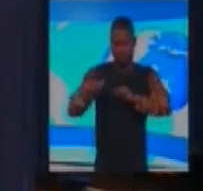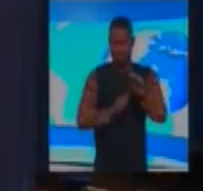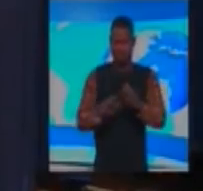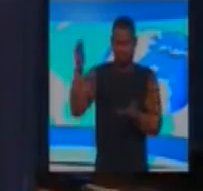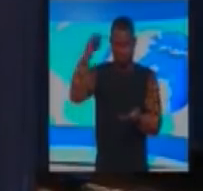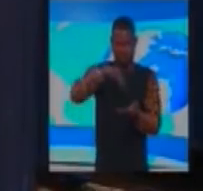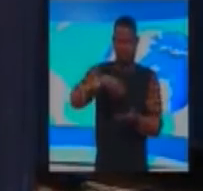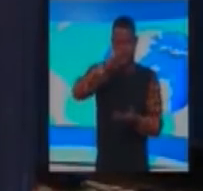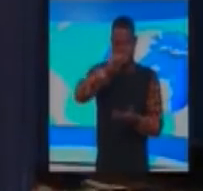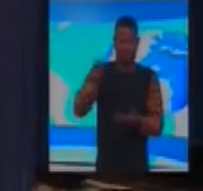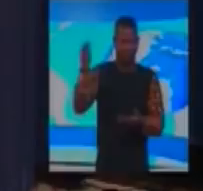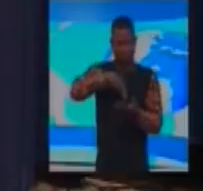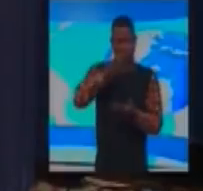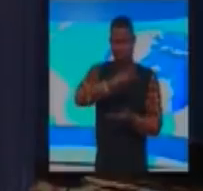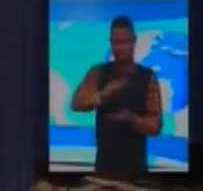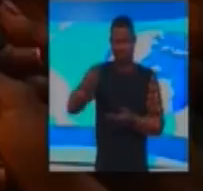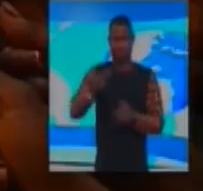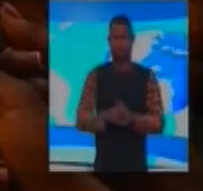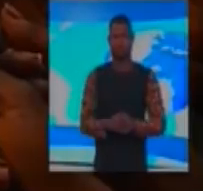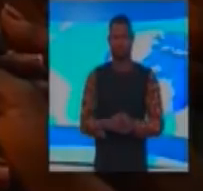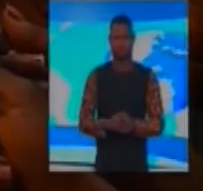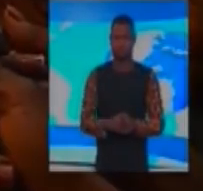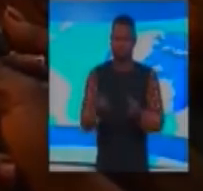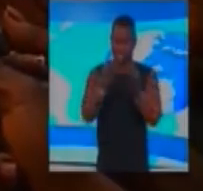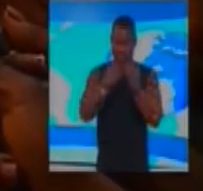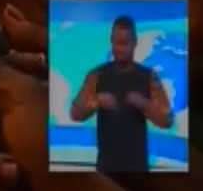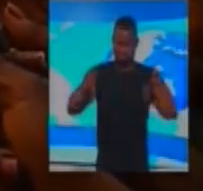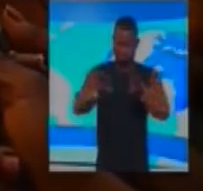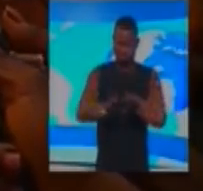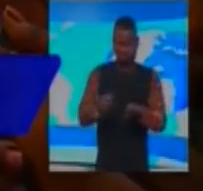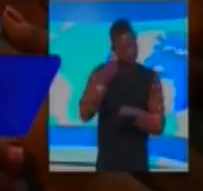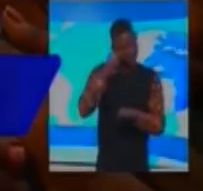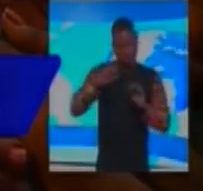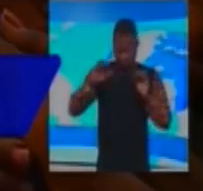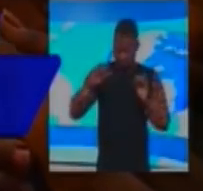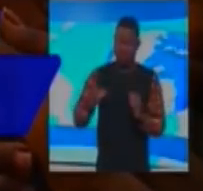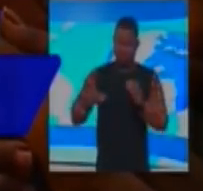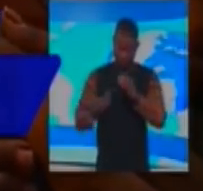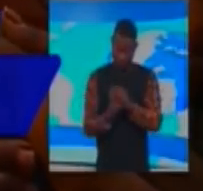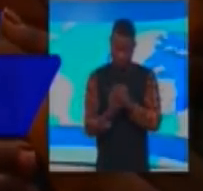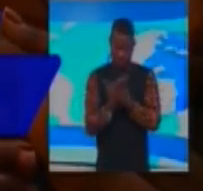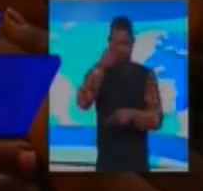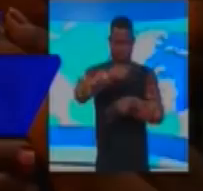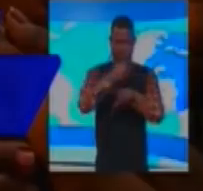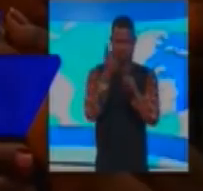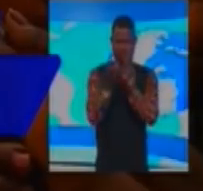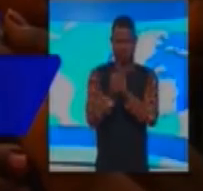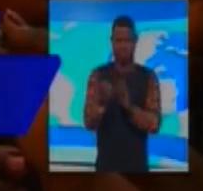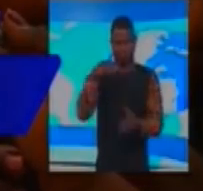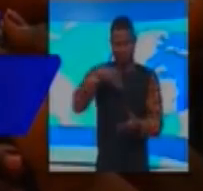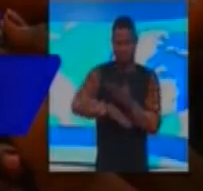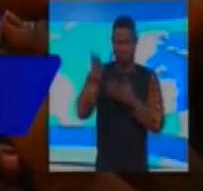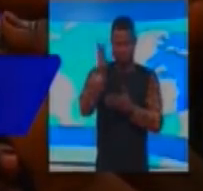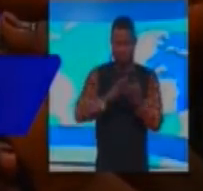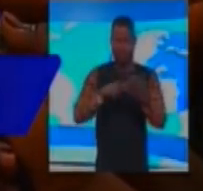des sous-secteurs semences et engrais. C'est capital pour booster la production, c'est capital dans le cadre du plan national de